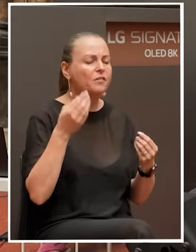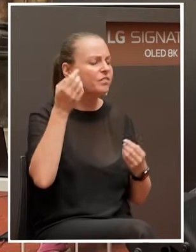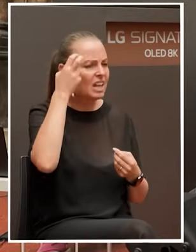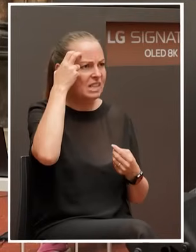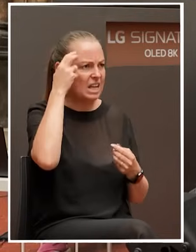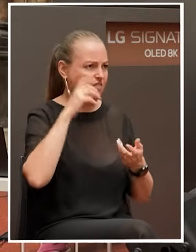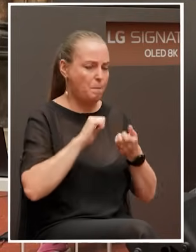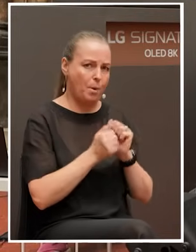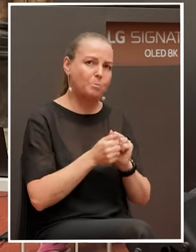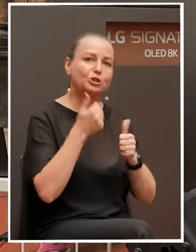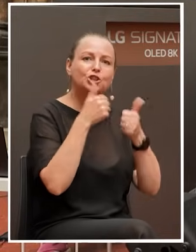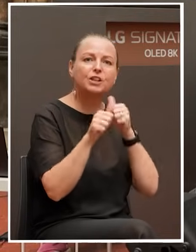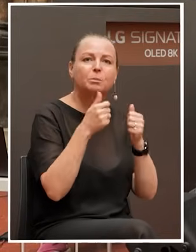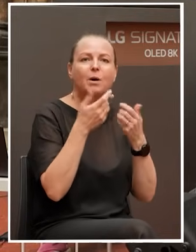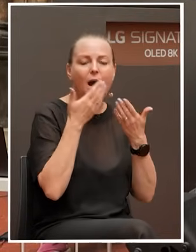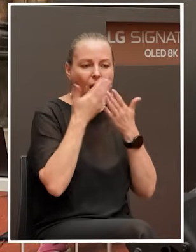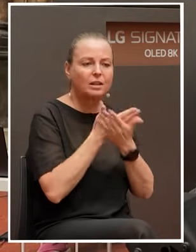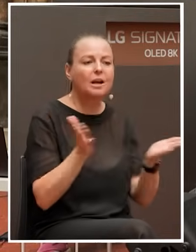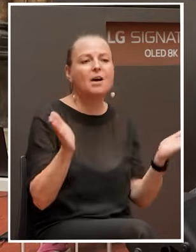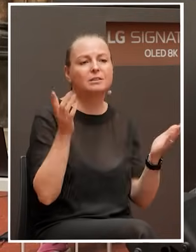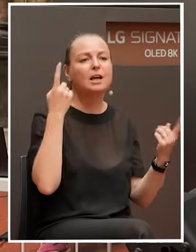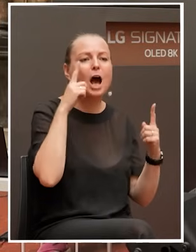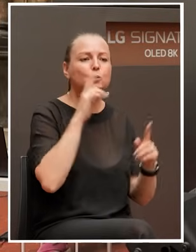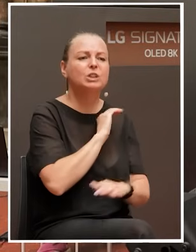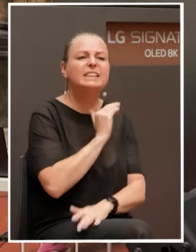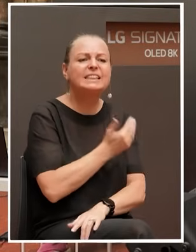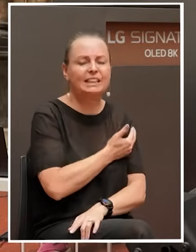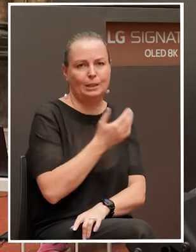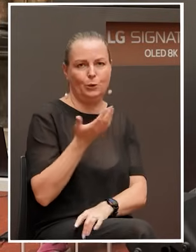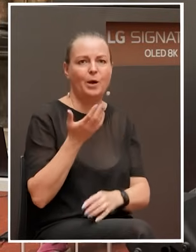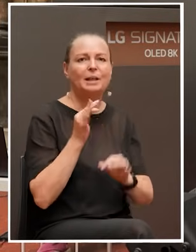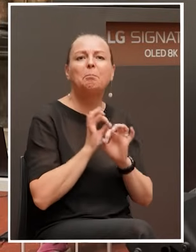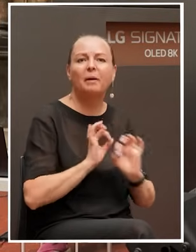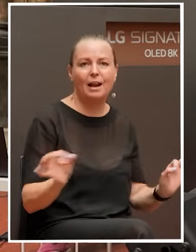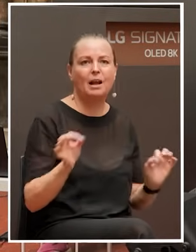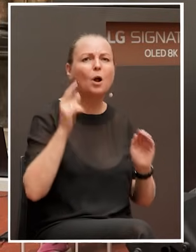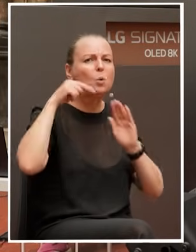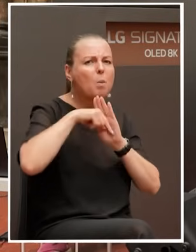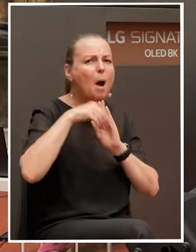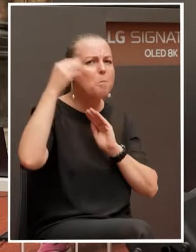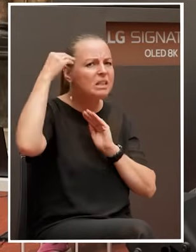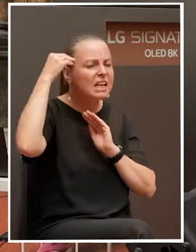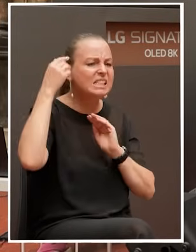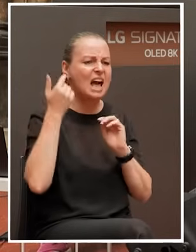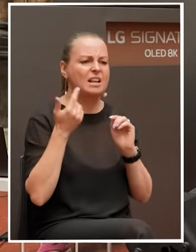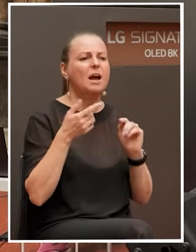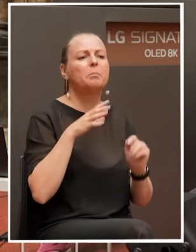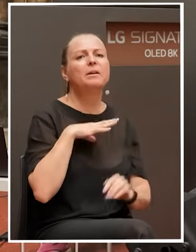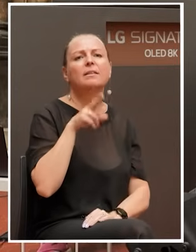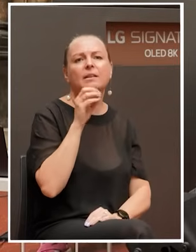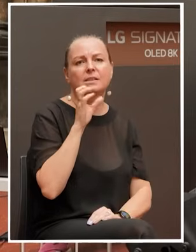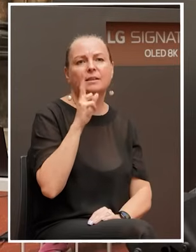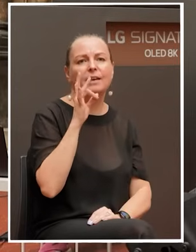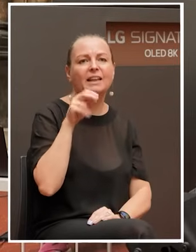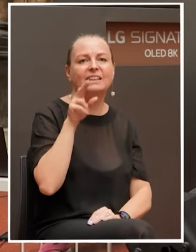память. Живопись открывала сказочные силы и прелесть, но глубоко под сознанием был одновременно дискредитирован предмет